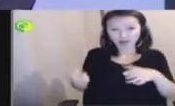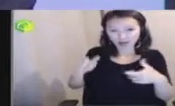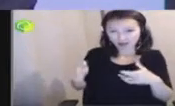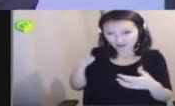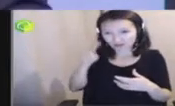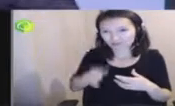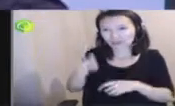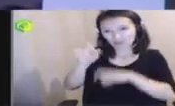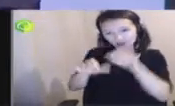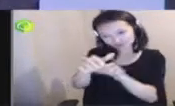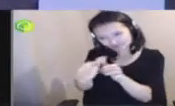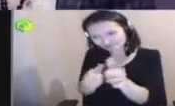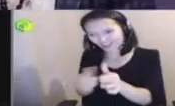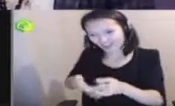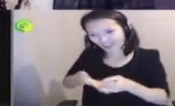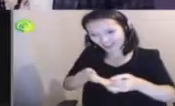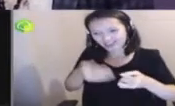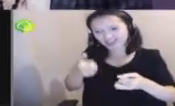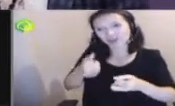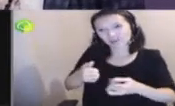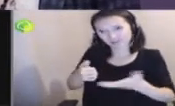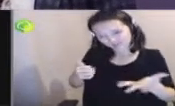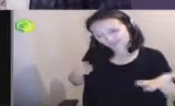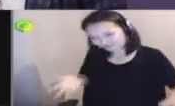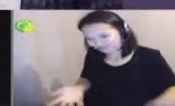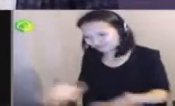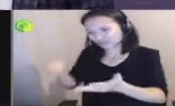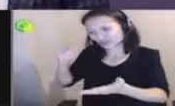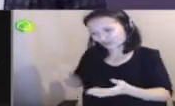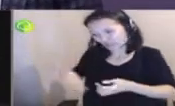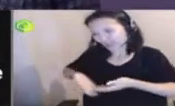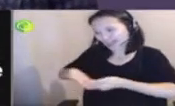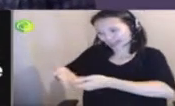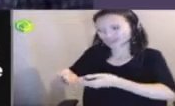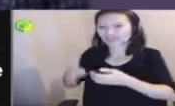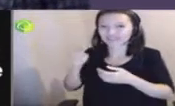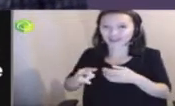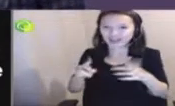aidés pour ne pas sombrer. Alors cet ouvrage leur vient en aide. Petite photo avec les